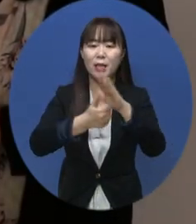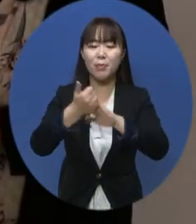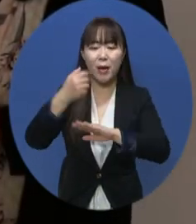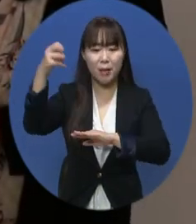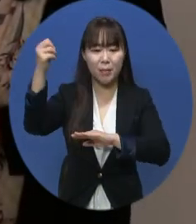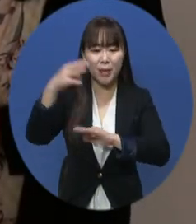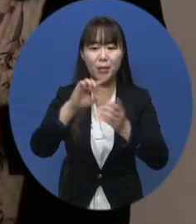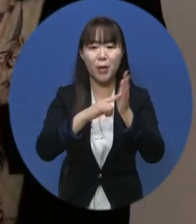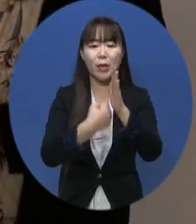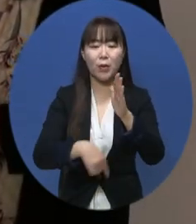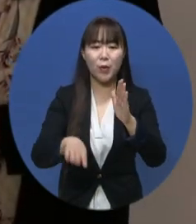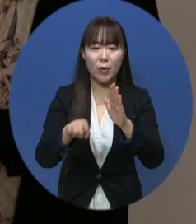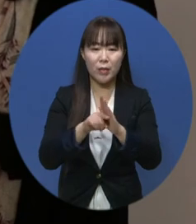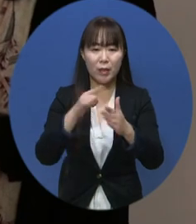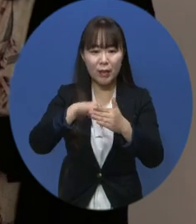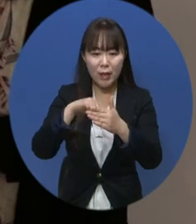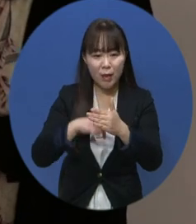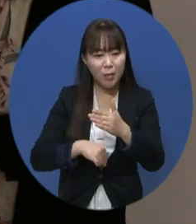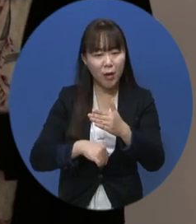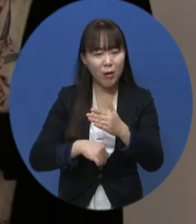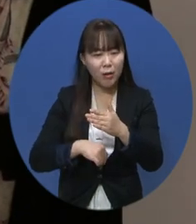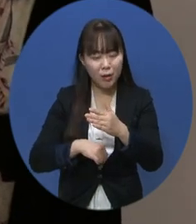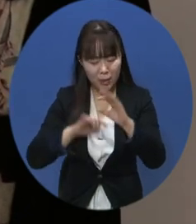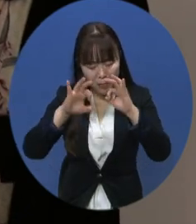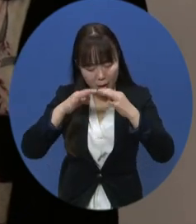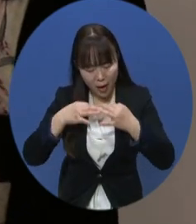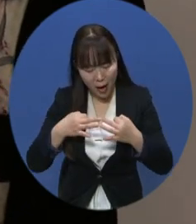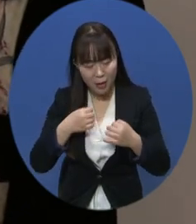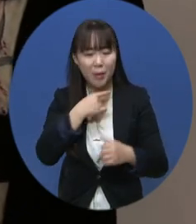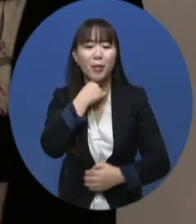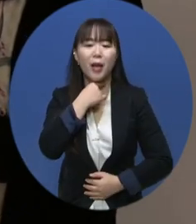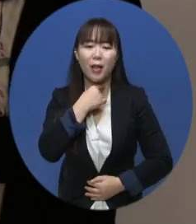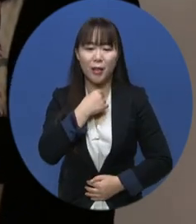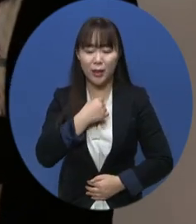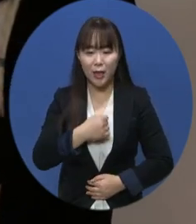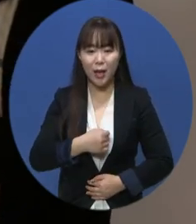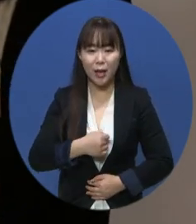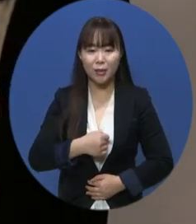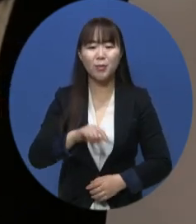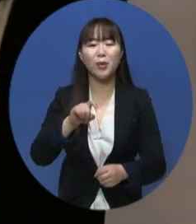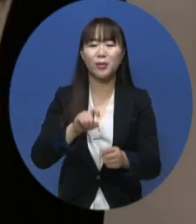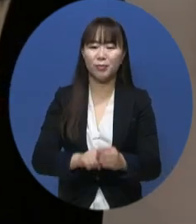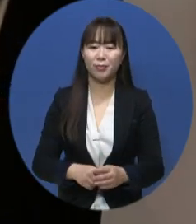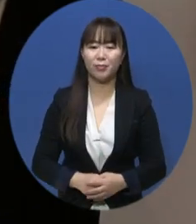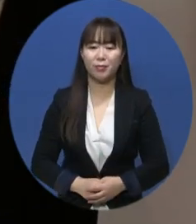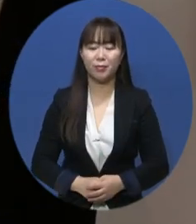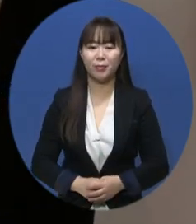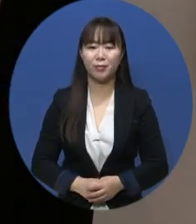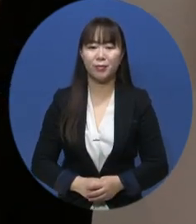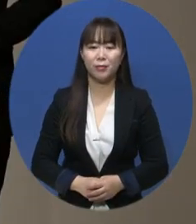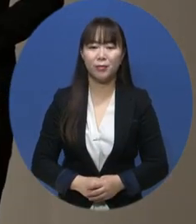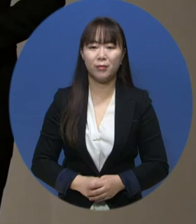표현하고자 내면의 소리에 귀 기울이기를 바라는 마음으로 작업을 했다고 말합니다.